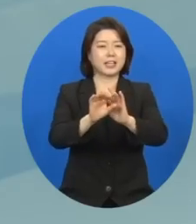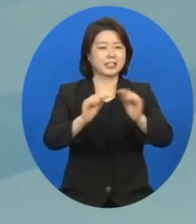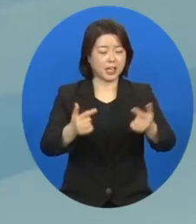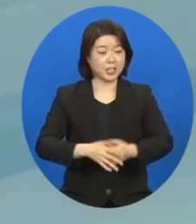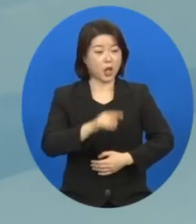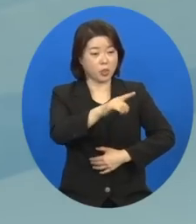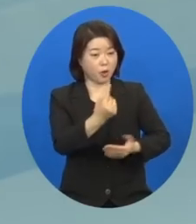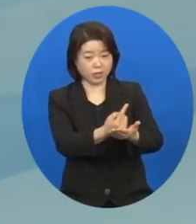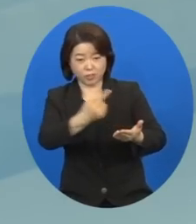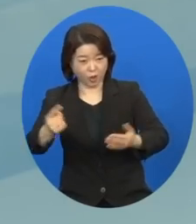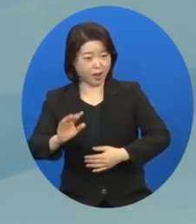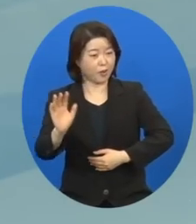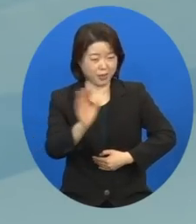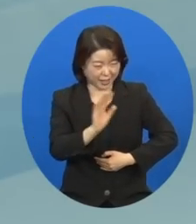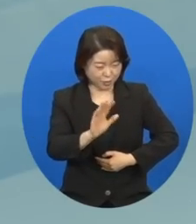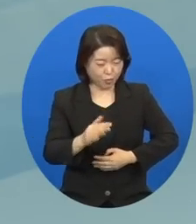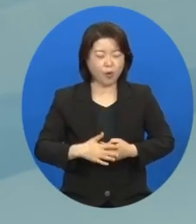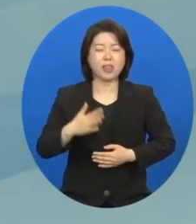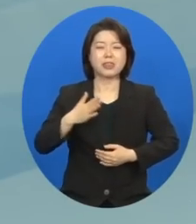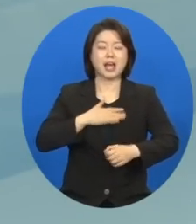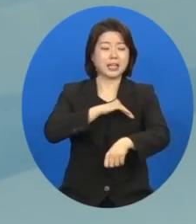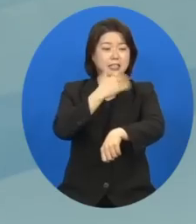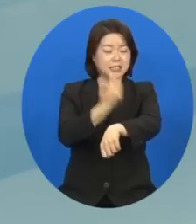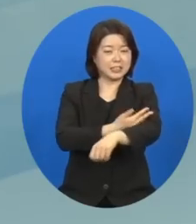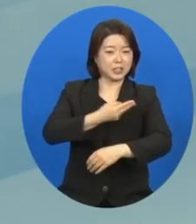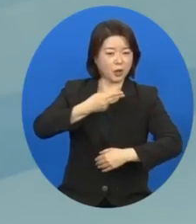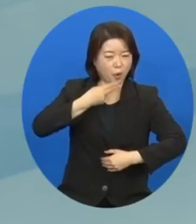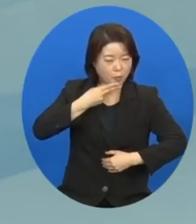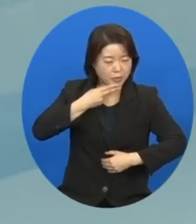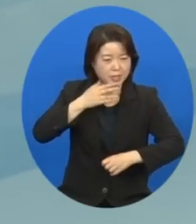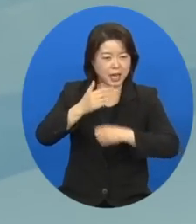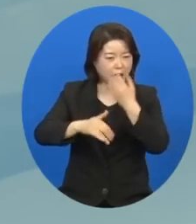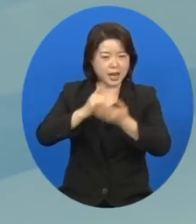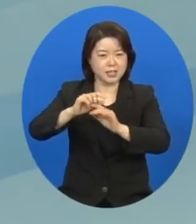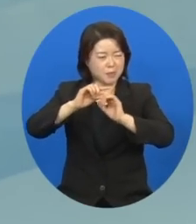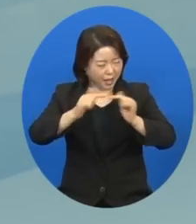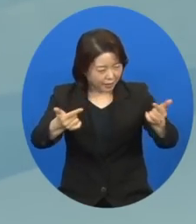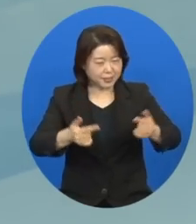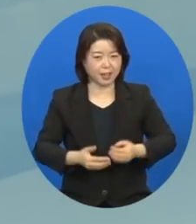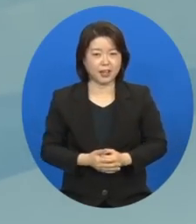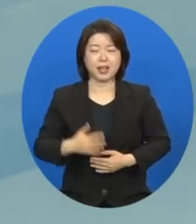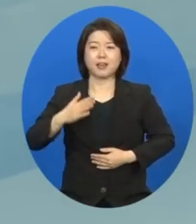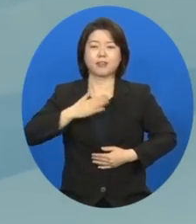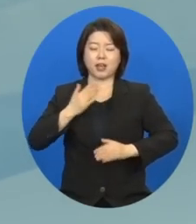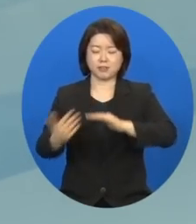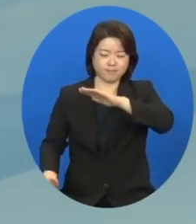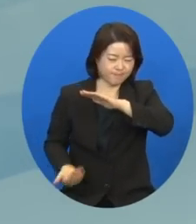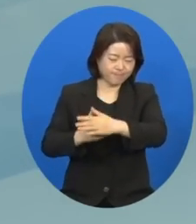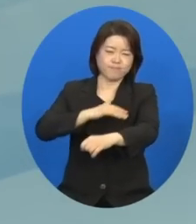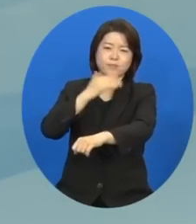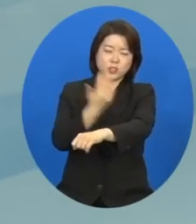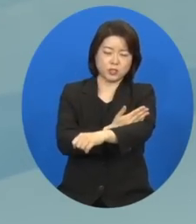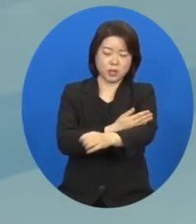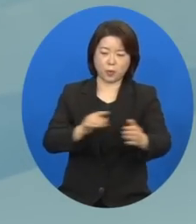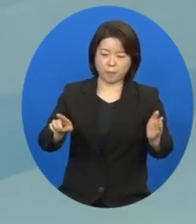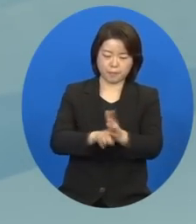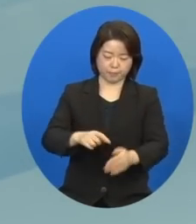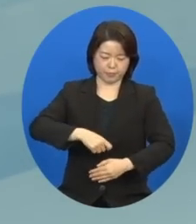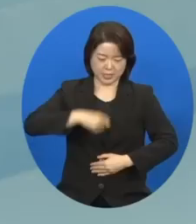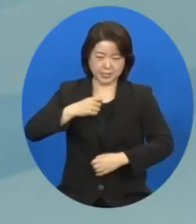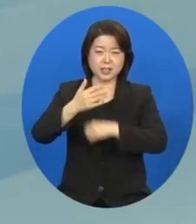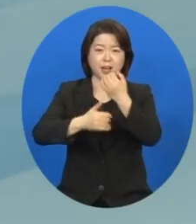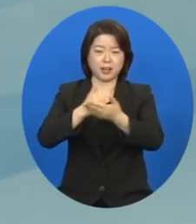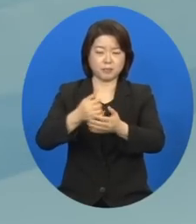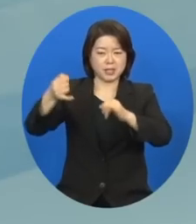너를 떠난 것도 아니고 나는 능력이 없는 하나님이 아니다. 나는 전능하고 신실한 하나님,